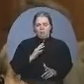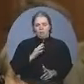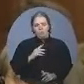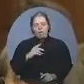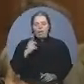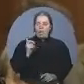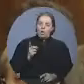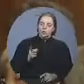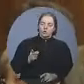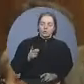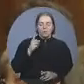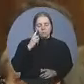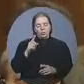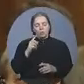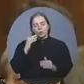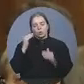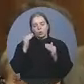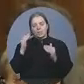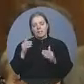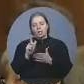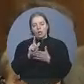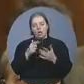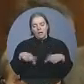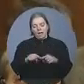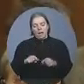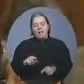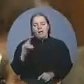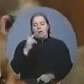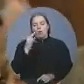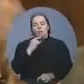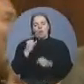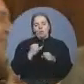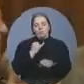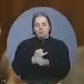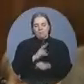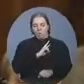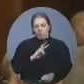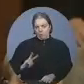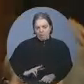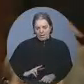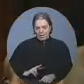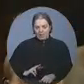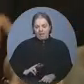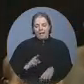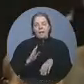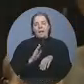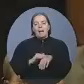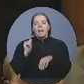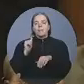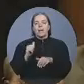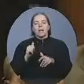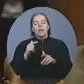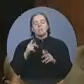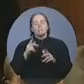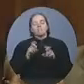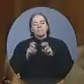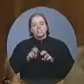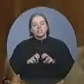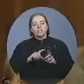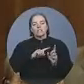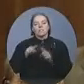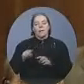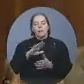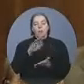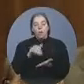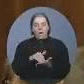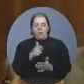leçon aux autorités locales. À l'aéroport international de Vancouver, par exemple, les appels et l'enregistrement des passagers vers Montréal se